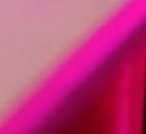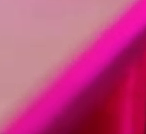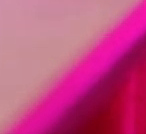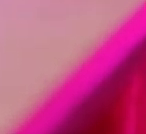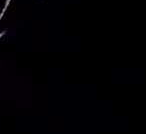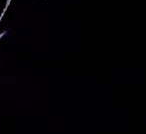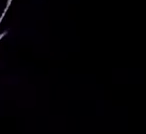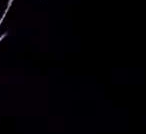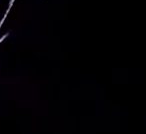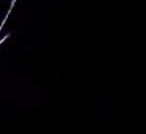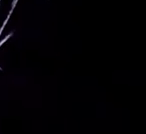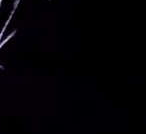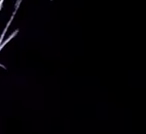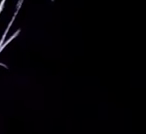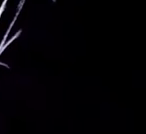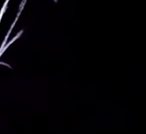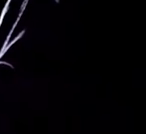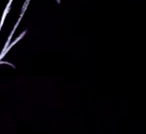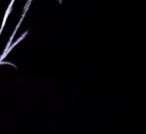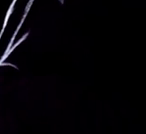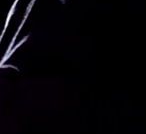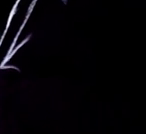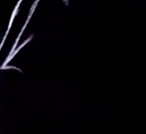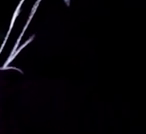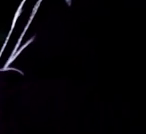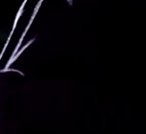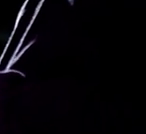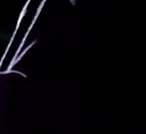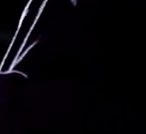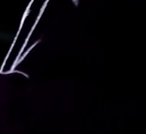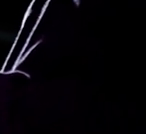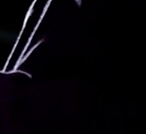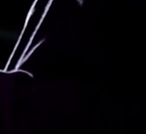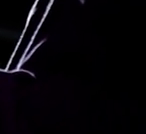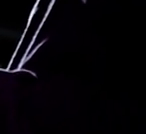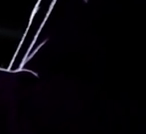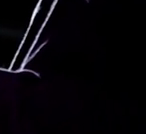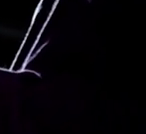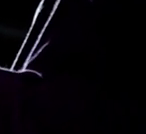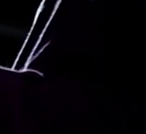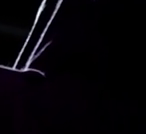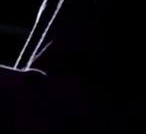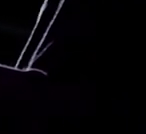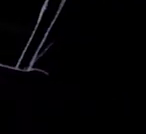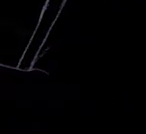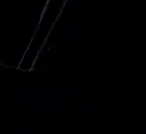to'plamlari, Norbota va Naqshon dostonlari birin-ketin nashr